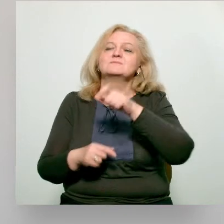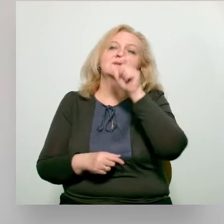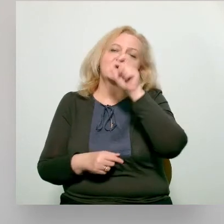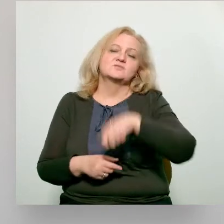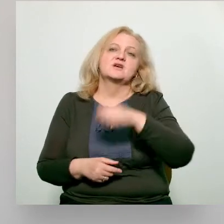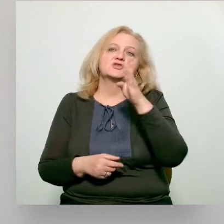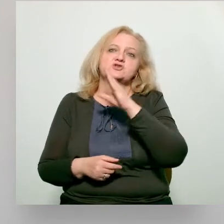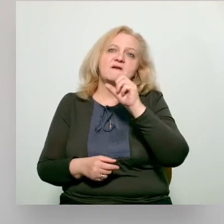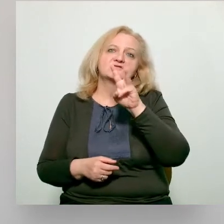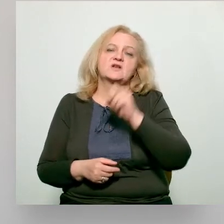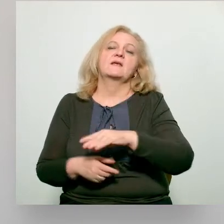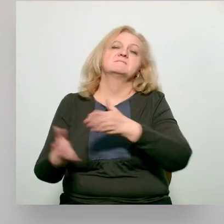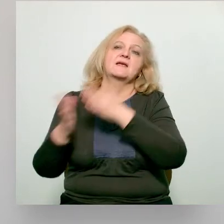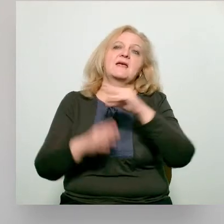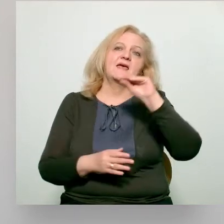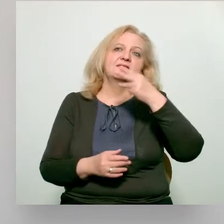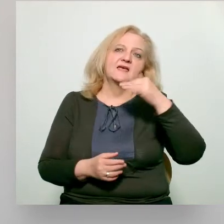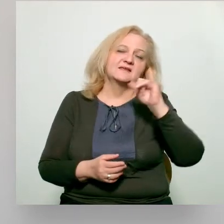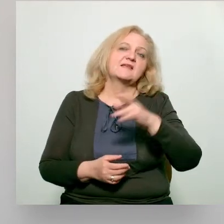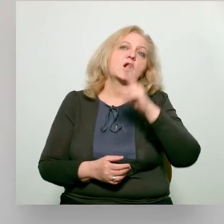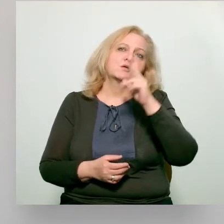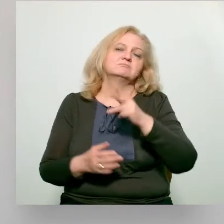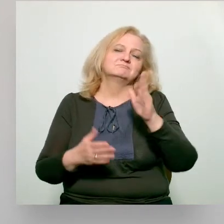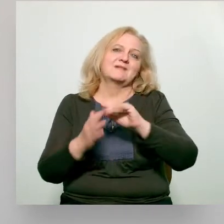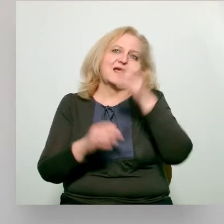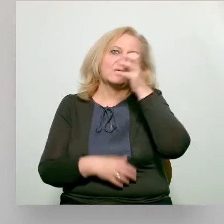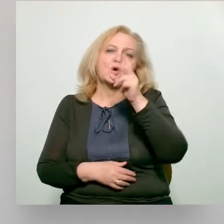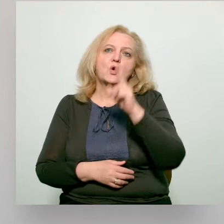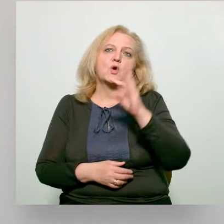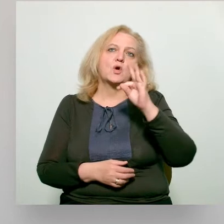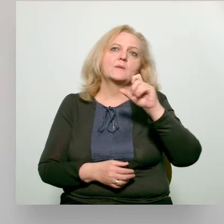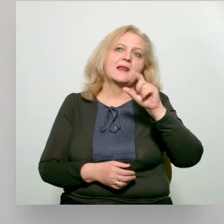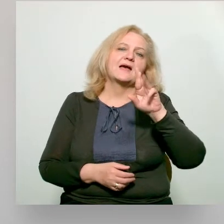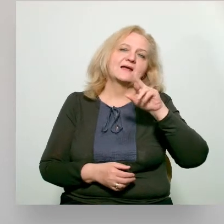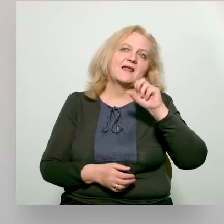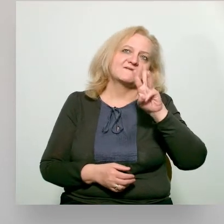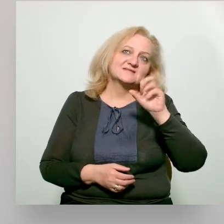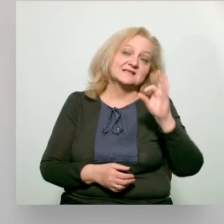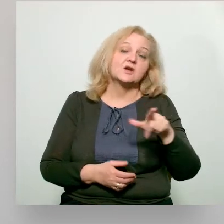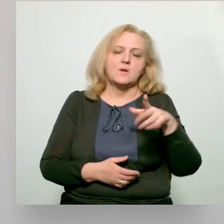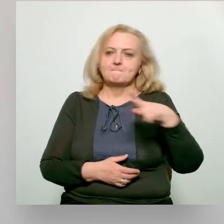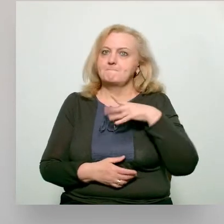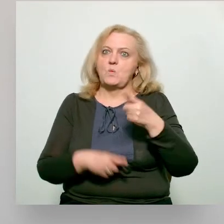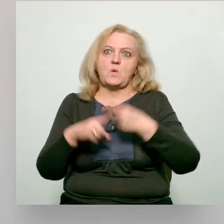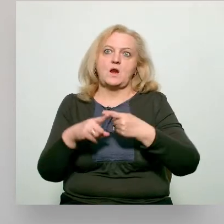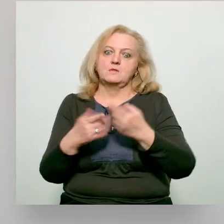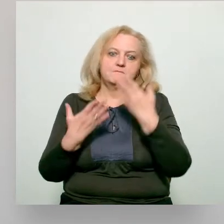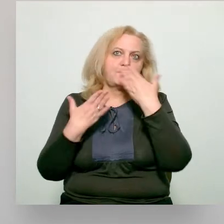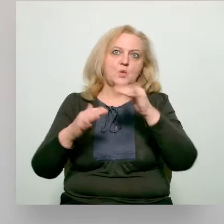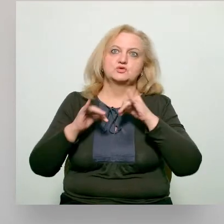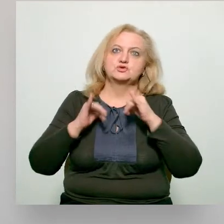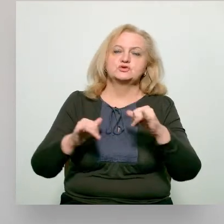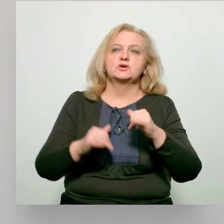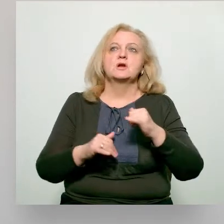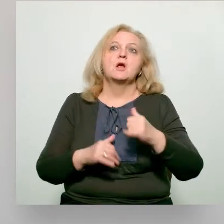to, czy Eneida Kotlarewskiego, no to były pewne momenty, które szybko zamanifestowały swoją siłę. Nie trzeba było